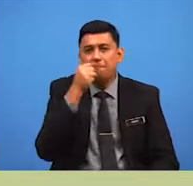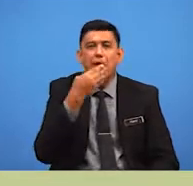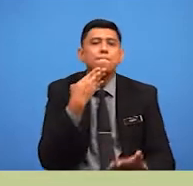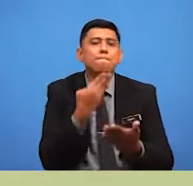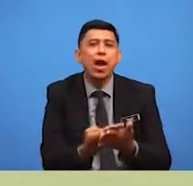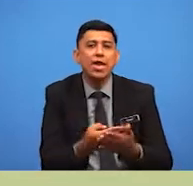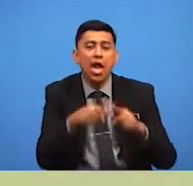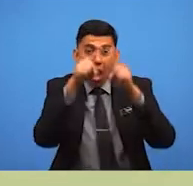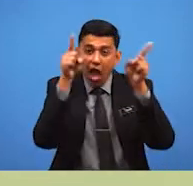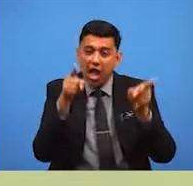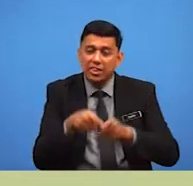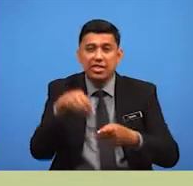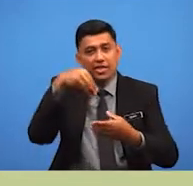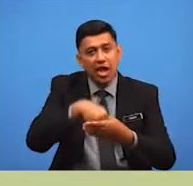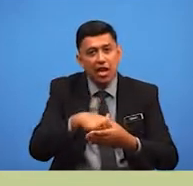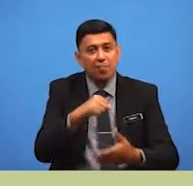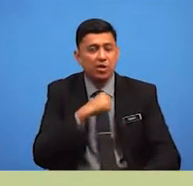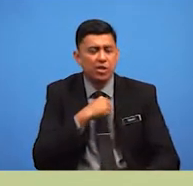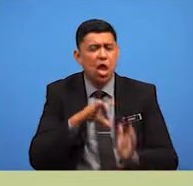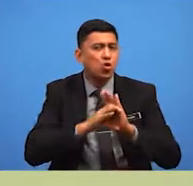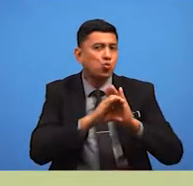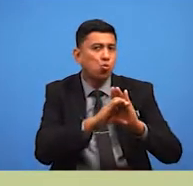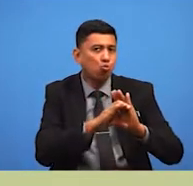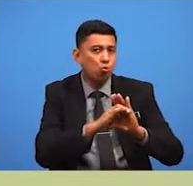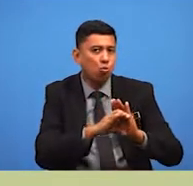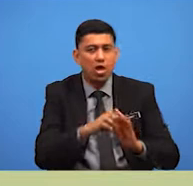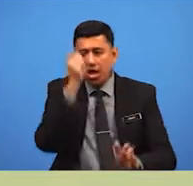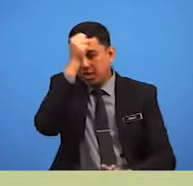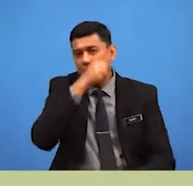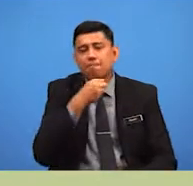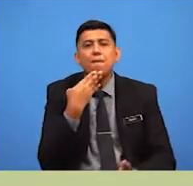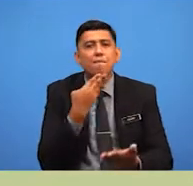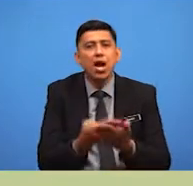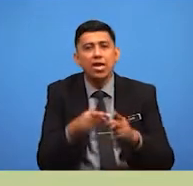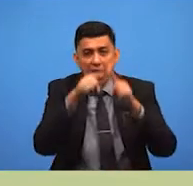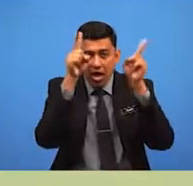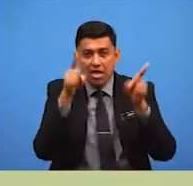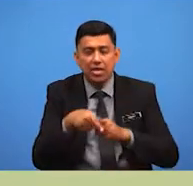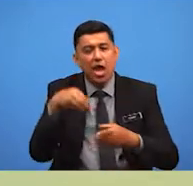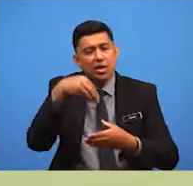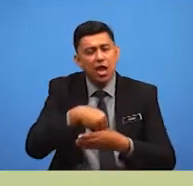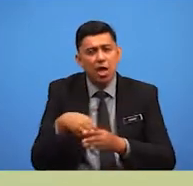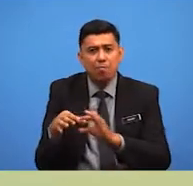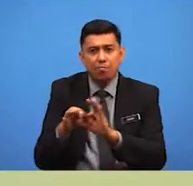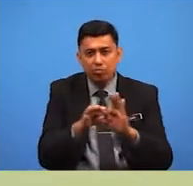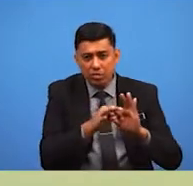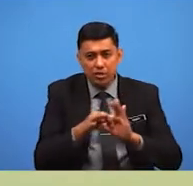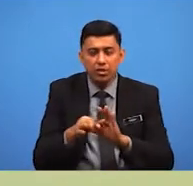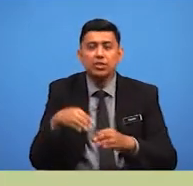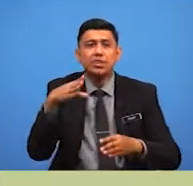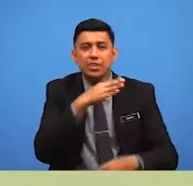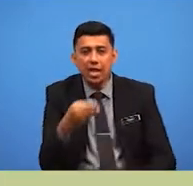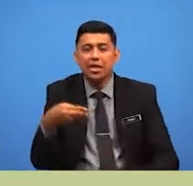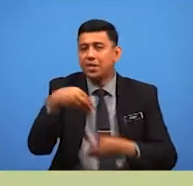hati dalam diri. Sebagai contoh, sifat baik hati dalam silaturahim dan